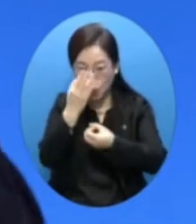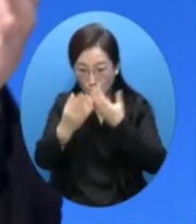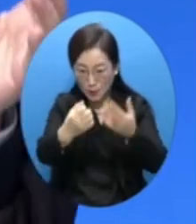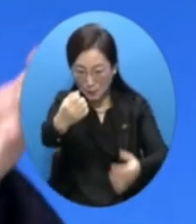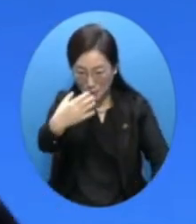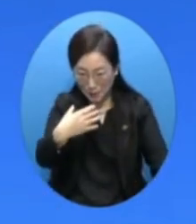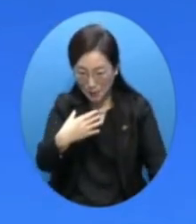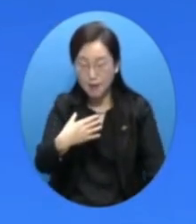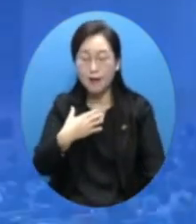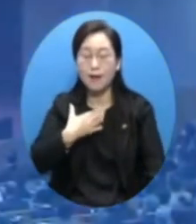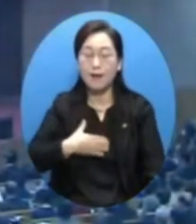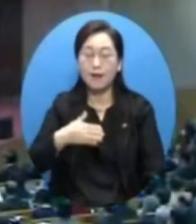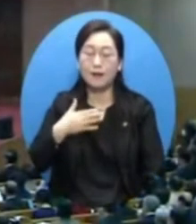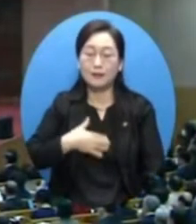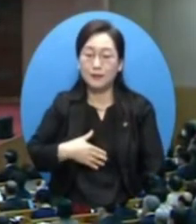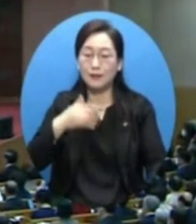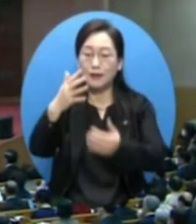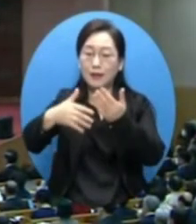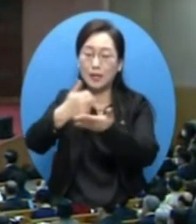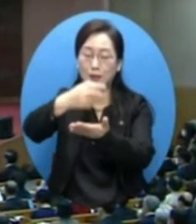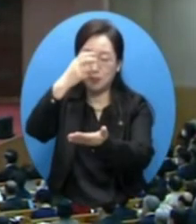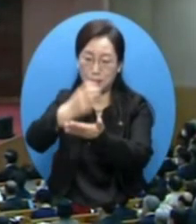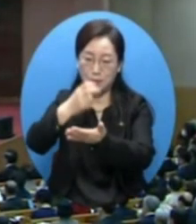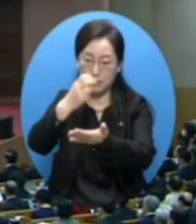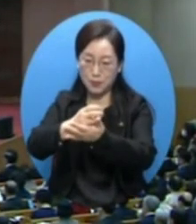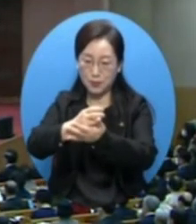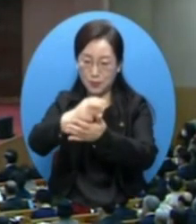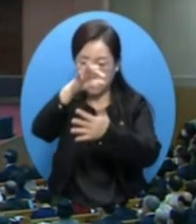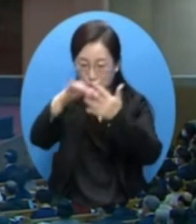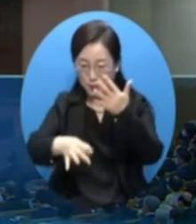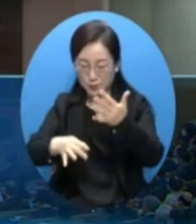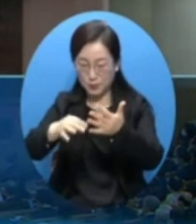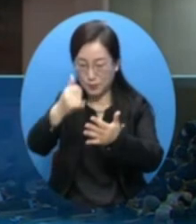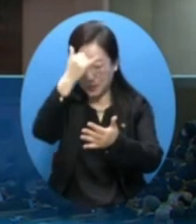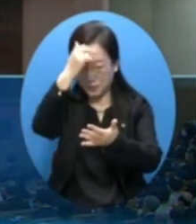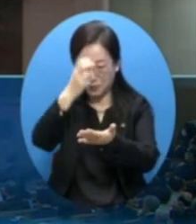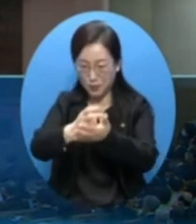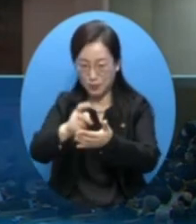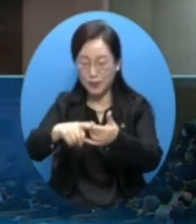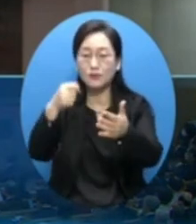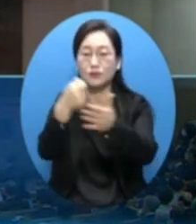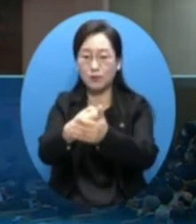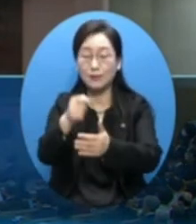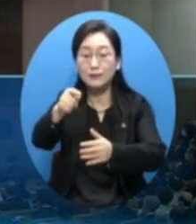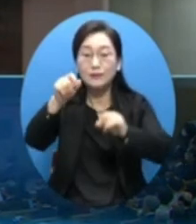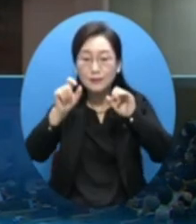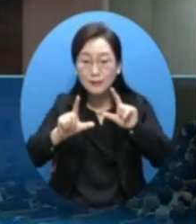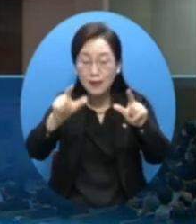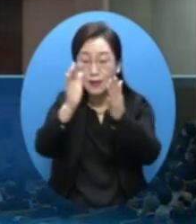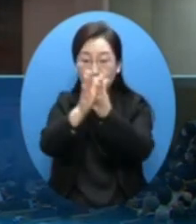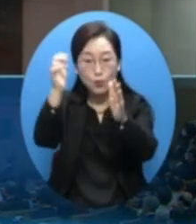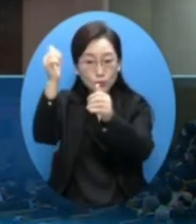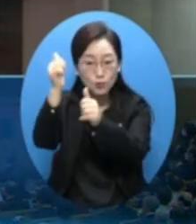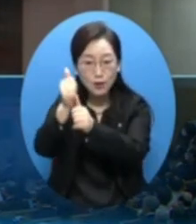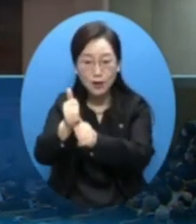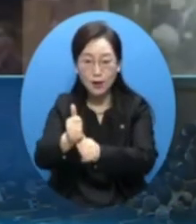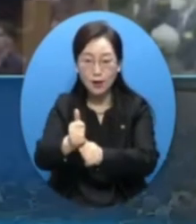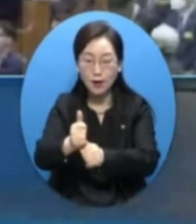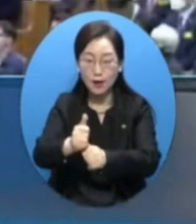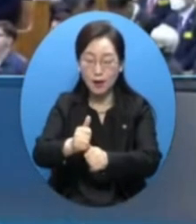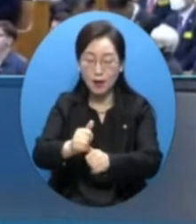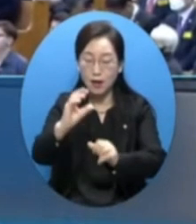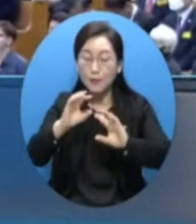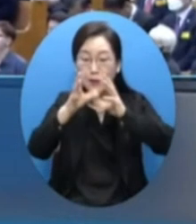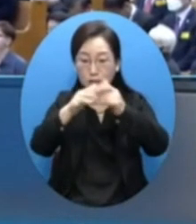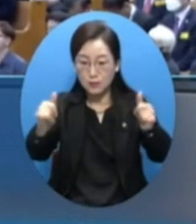하나님의 율례와 법도를 제정합니다 24장 25절입니다 그날에 여호수아가 세겜에서